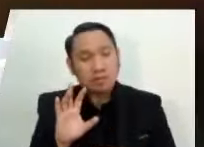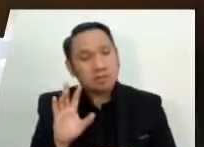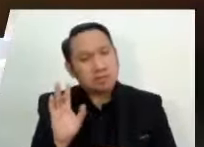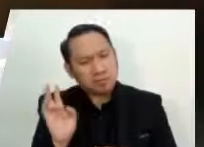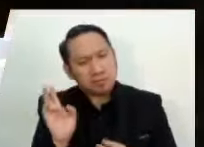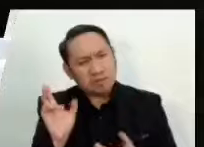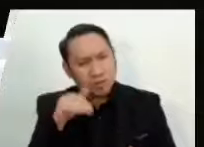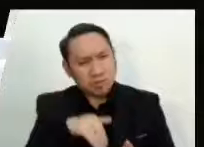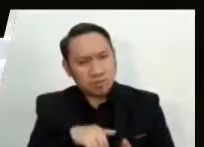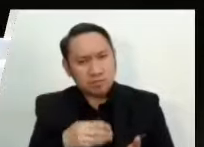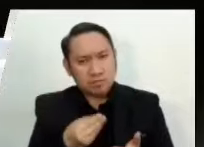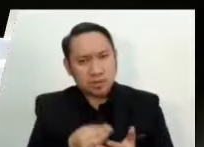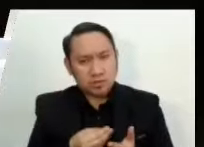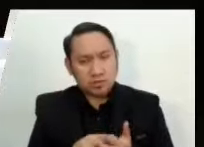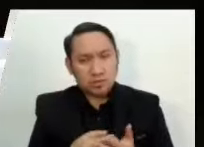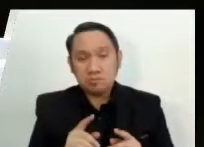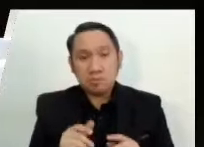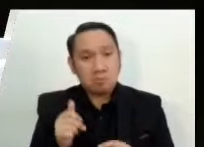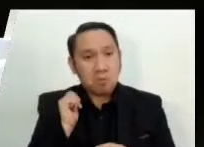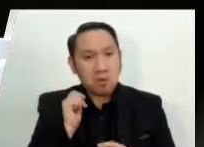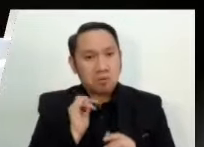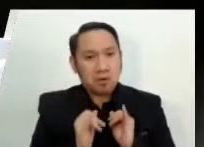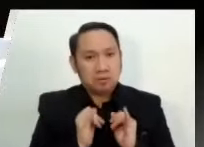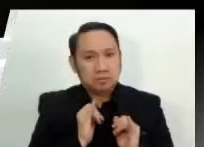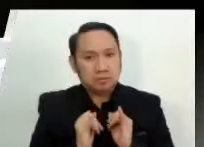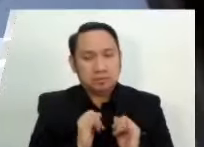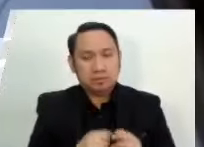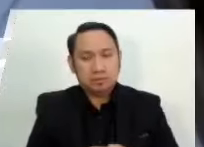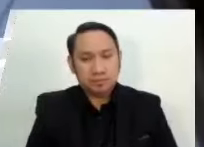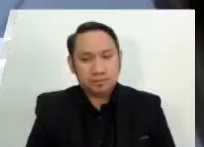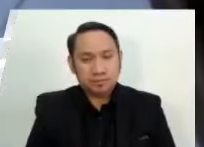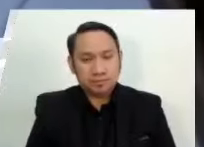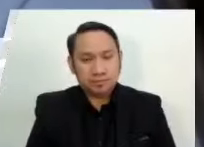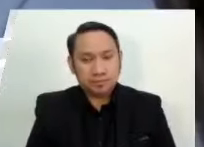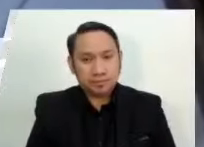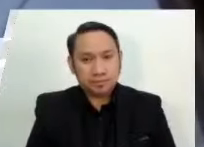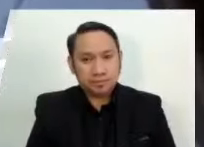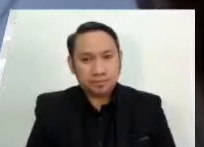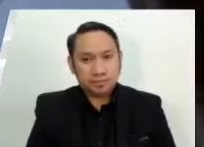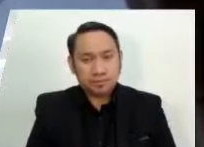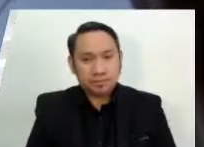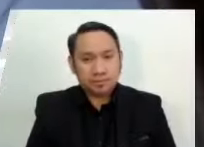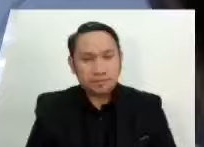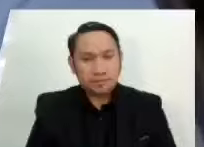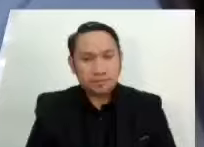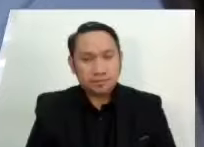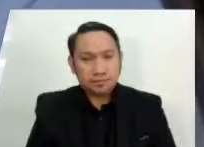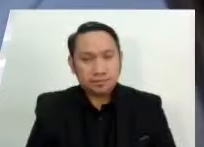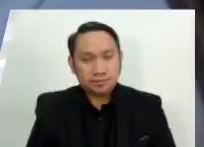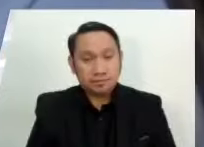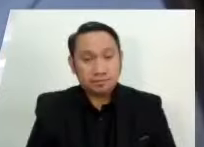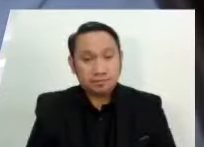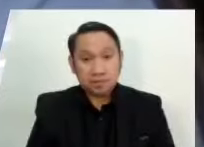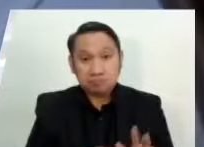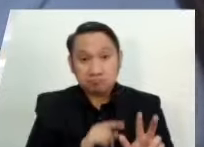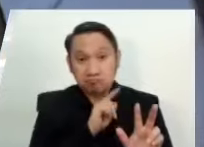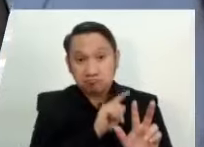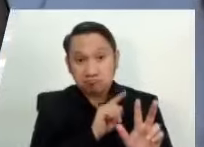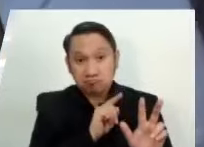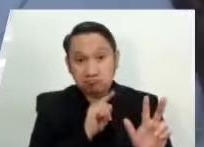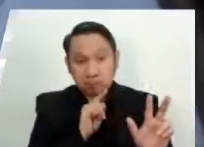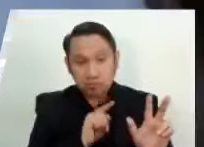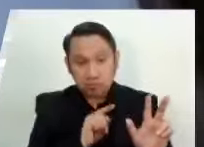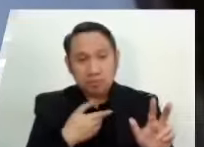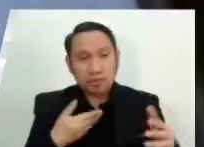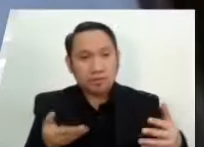sa Antipolo Component City Police Station Custodial Facility. Naharap ang 3 suspect sa reklamong paglabag sa Republic